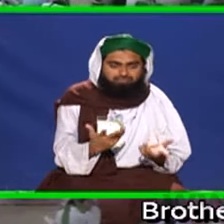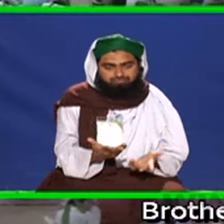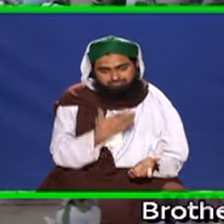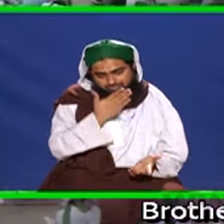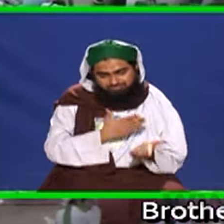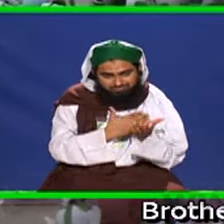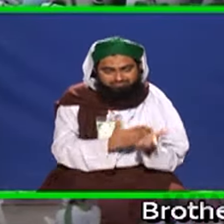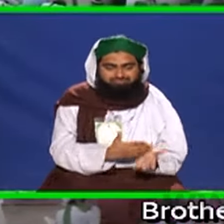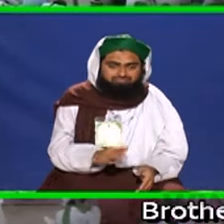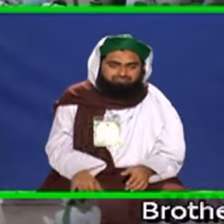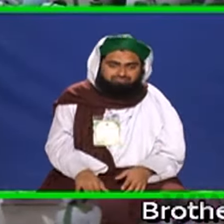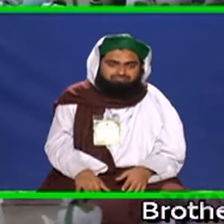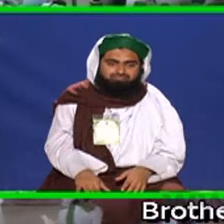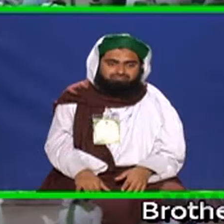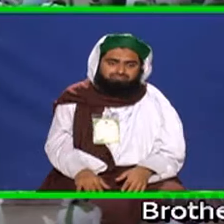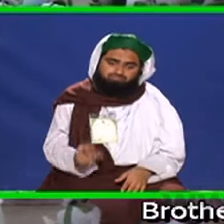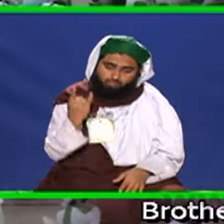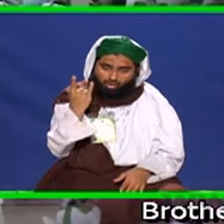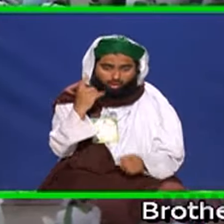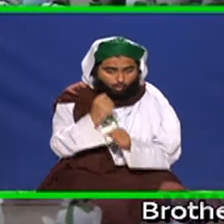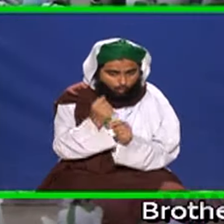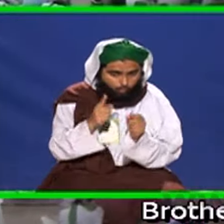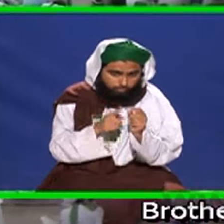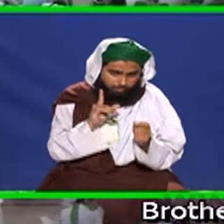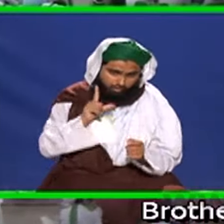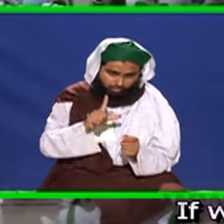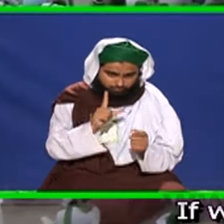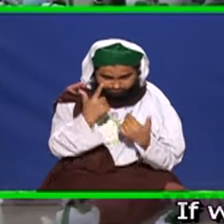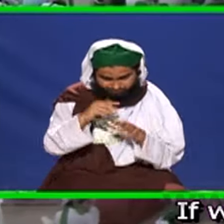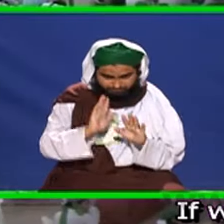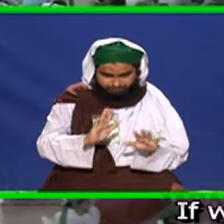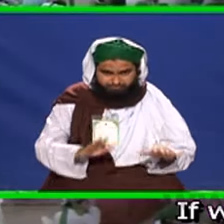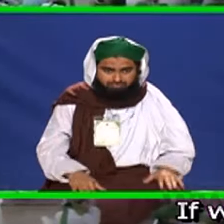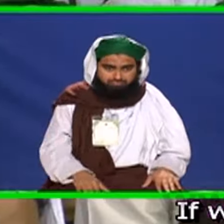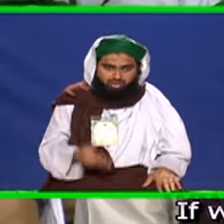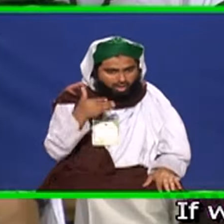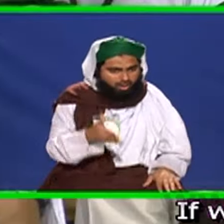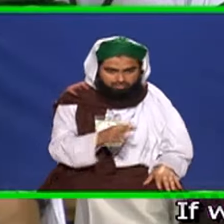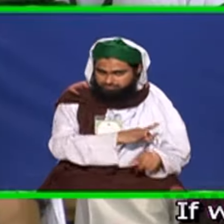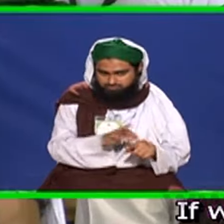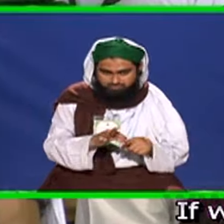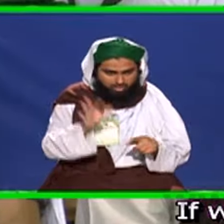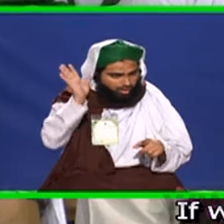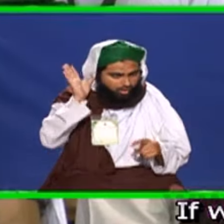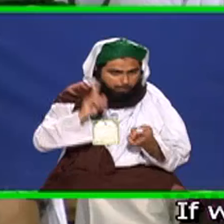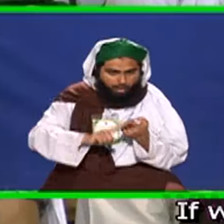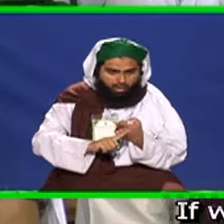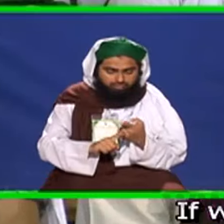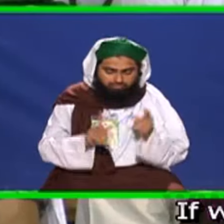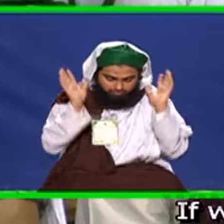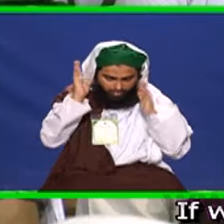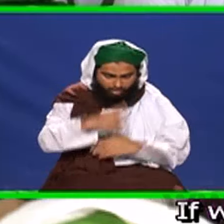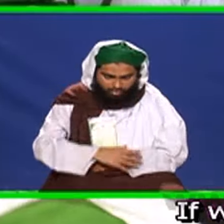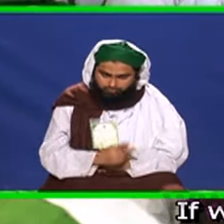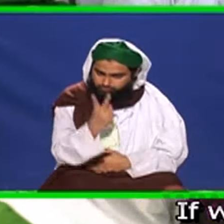11 پڑھوں تو 11ویں والے کی محبت. اگر ہر عشاء کی نماز میں ہم 2 سجدوں کی